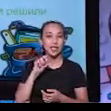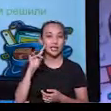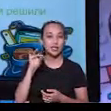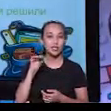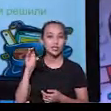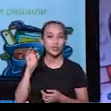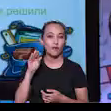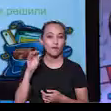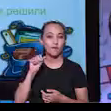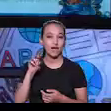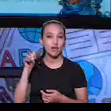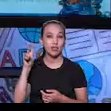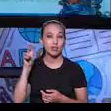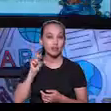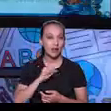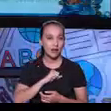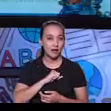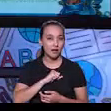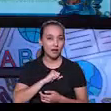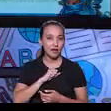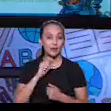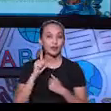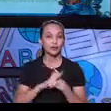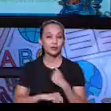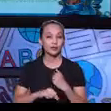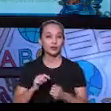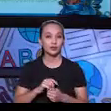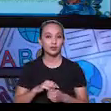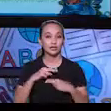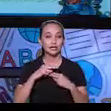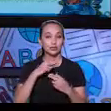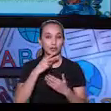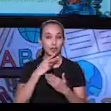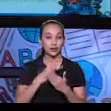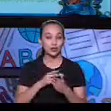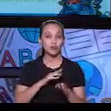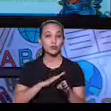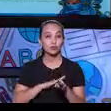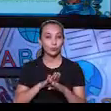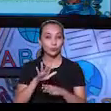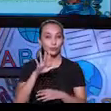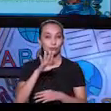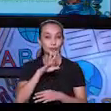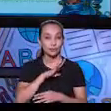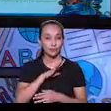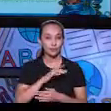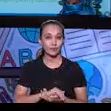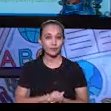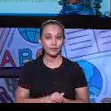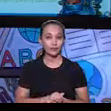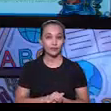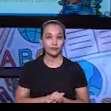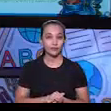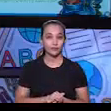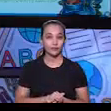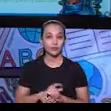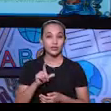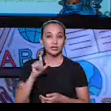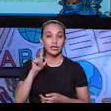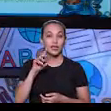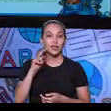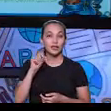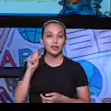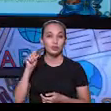окончанием «а». Обратили внимание на приставки? Выполнил совершенное действие.